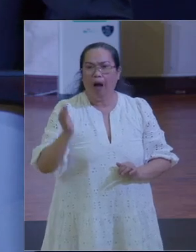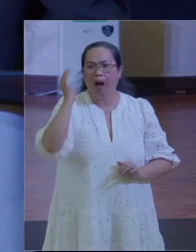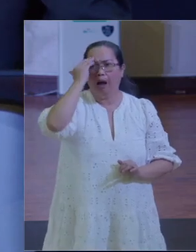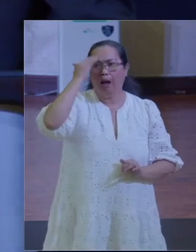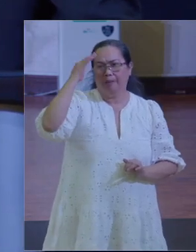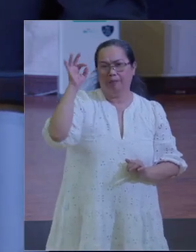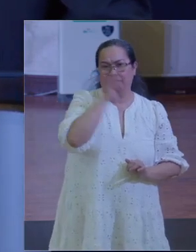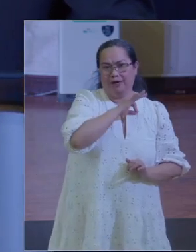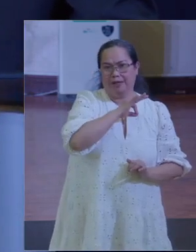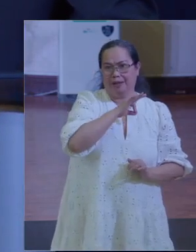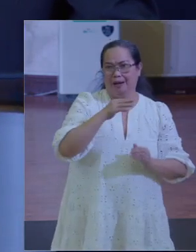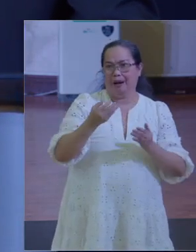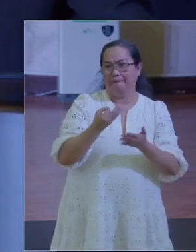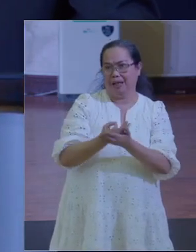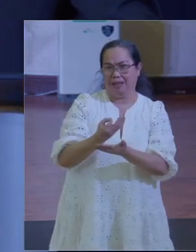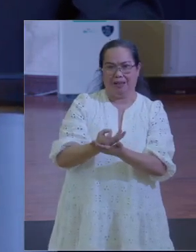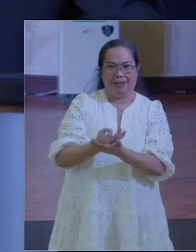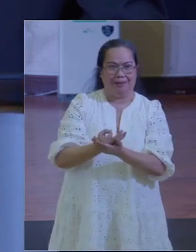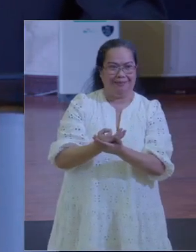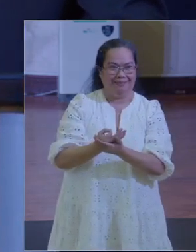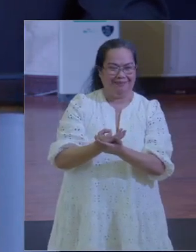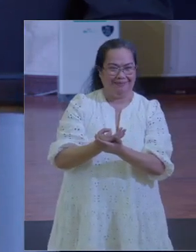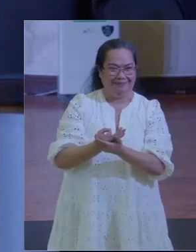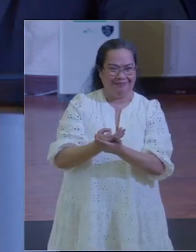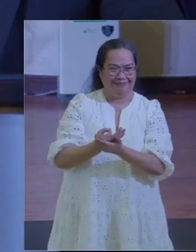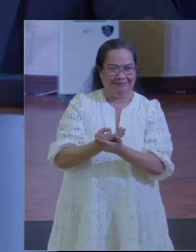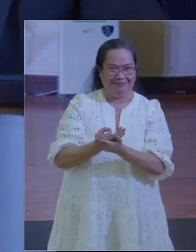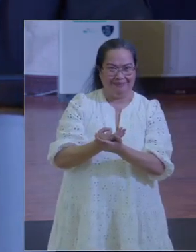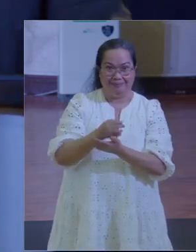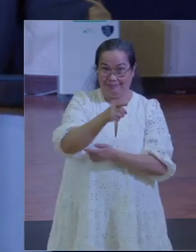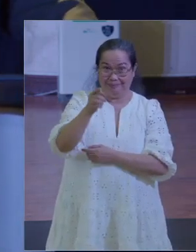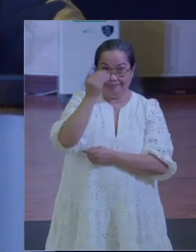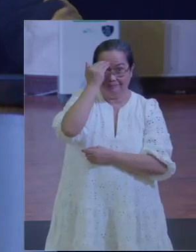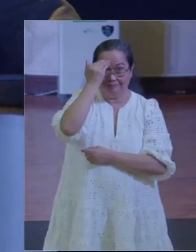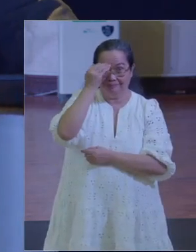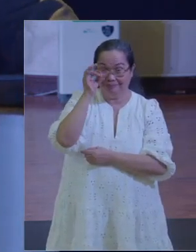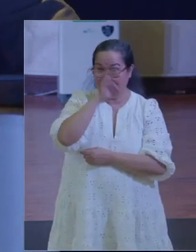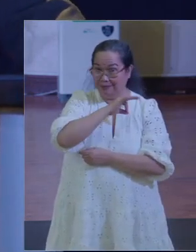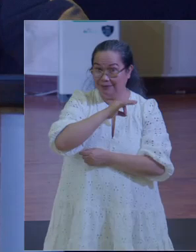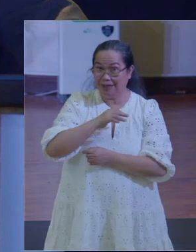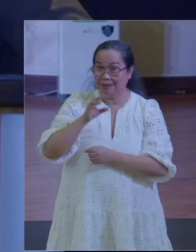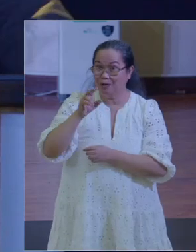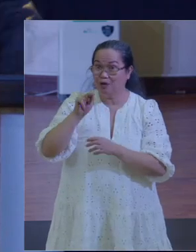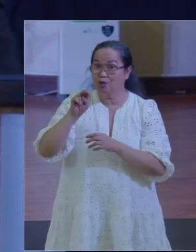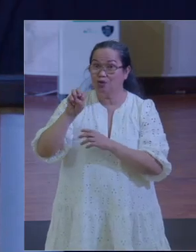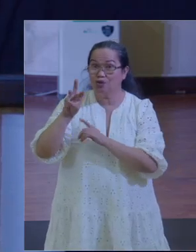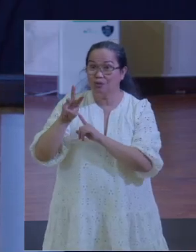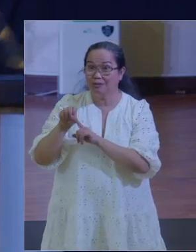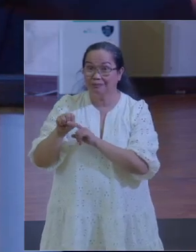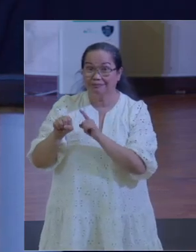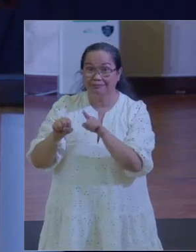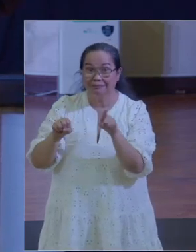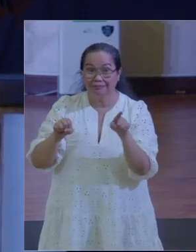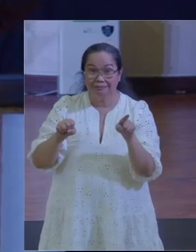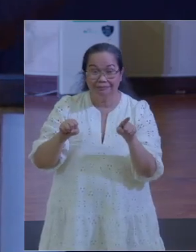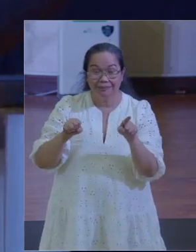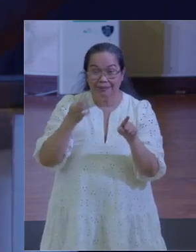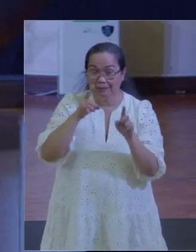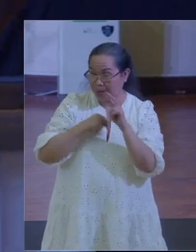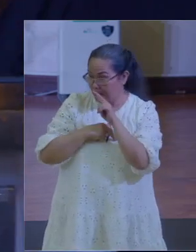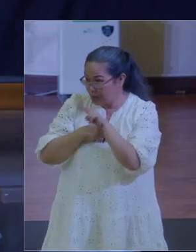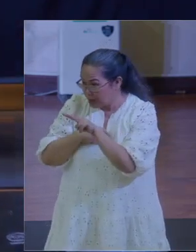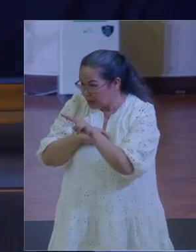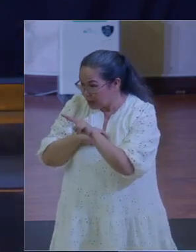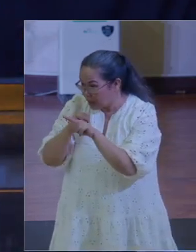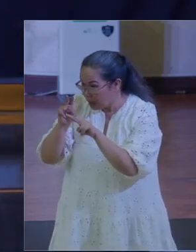o fake news. Ngayon po, ang equivalent niyan, marunong ba kayo tumangin ng fake news? Alam niyo, napakasimple. Pag may nakita kayong